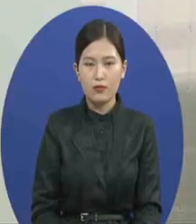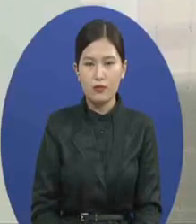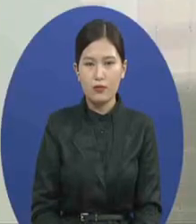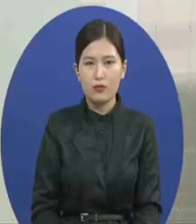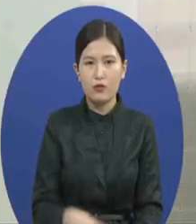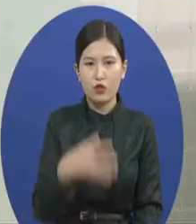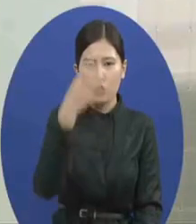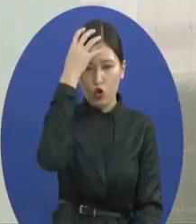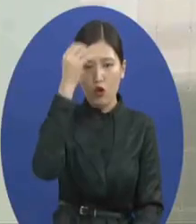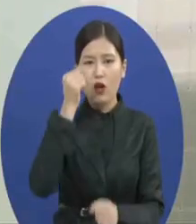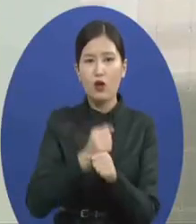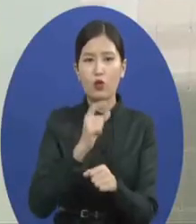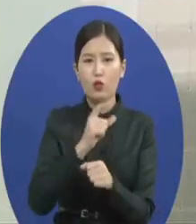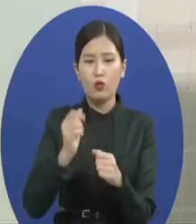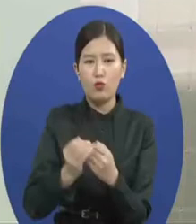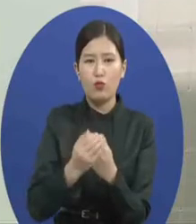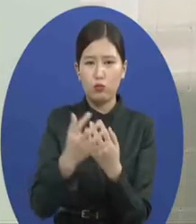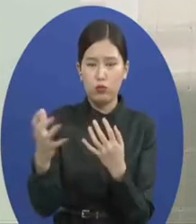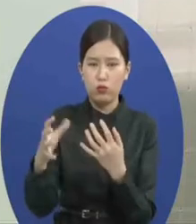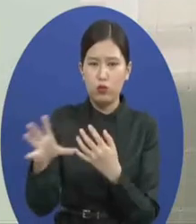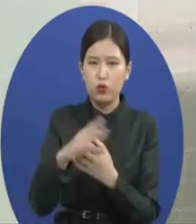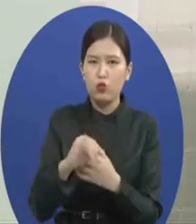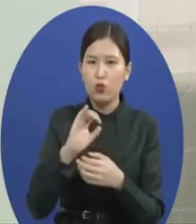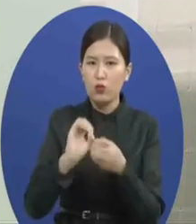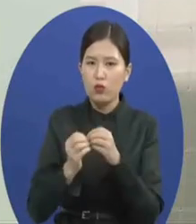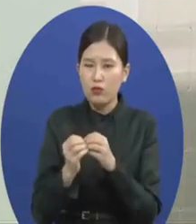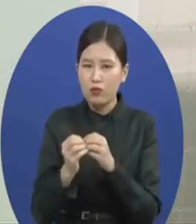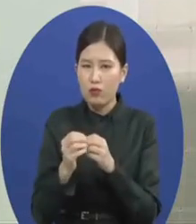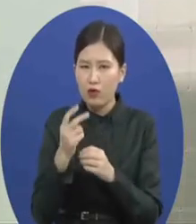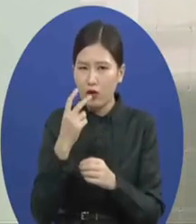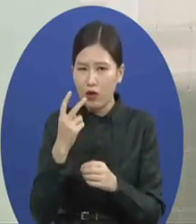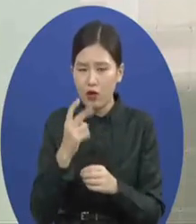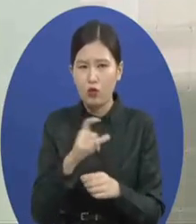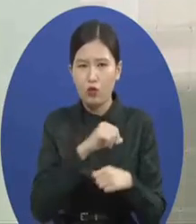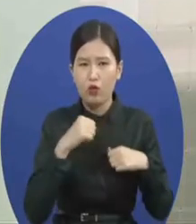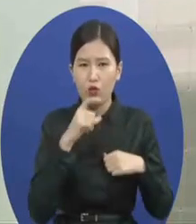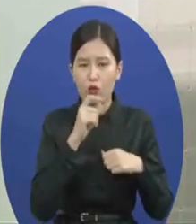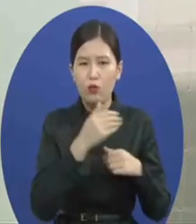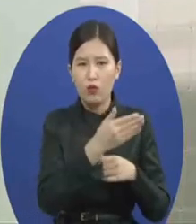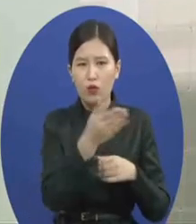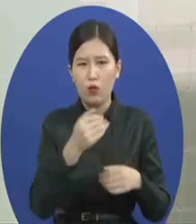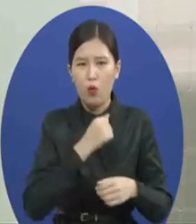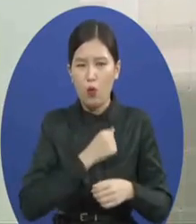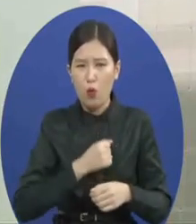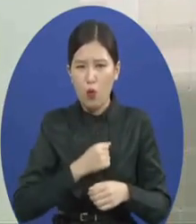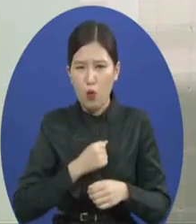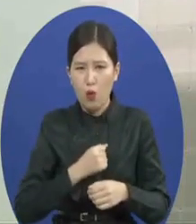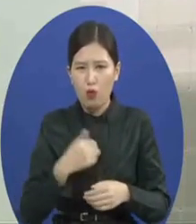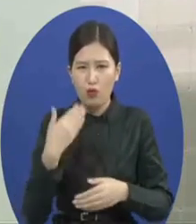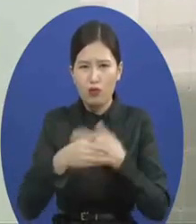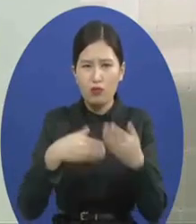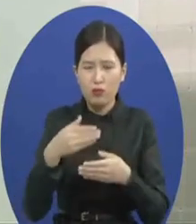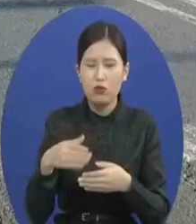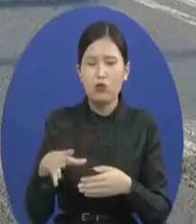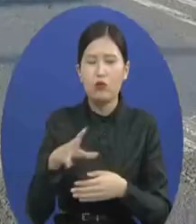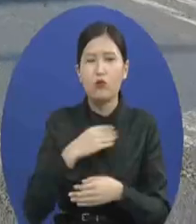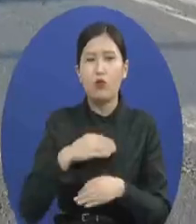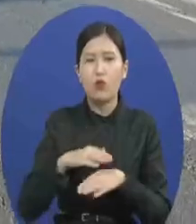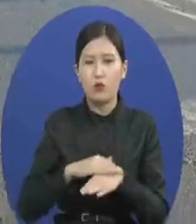Төрийн албан хаагчдын үйлдэлээс шалтгаалж иргэдийг ухамдуулсан чирэгжүүлсэн олон асуудал гаргасандаа хүлцэл өөчлөлт хүсье.